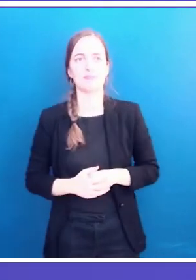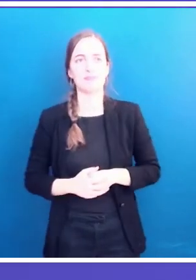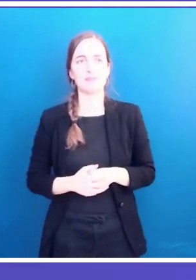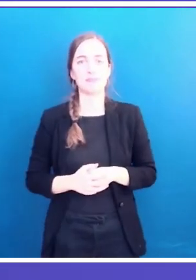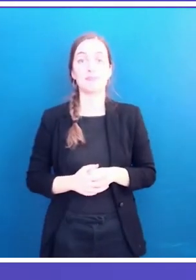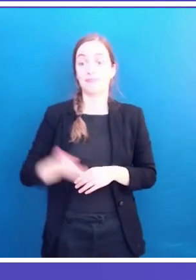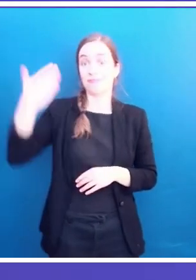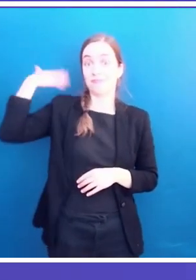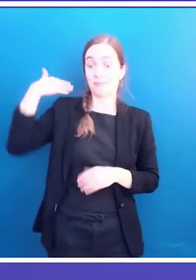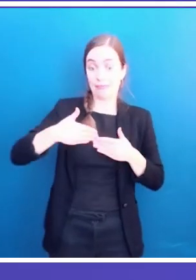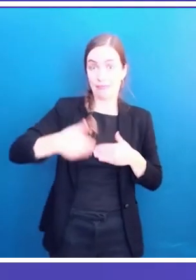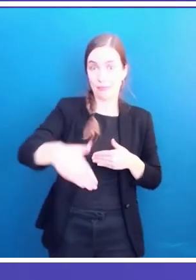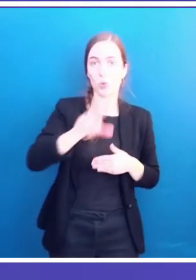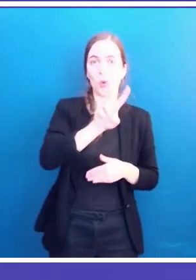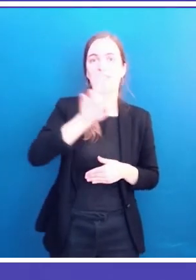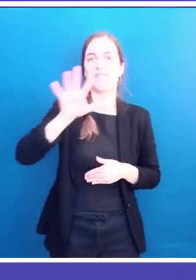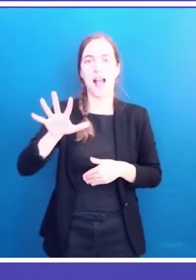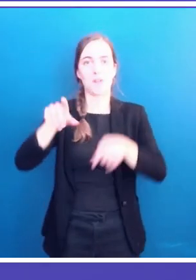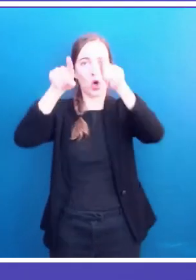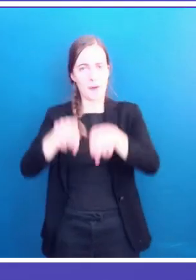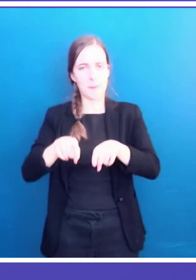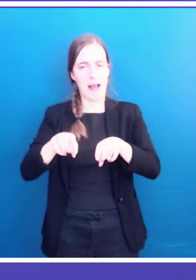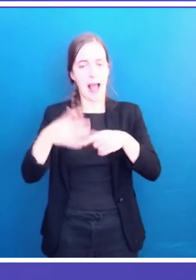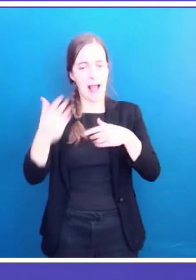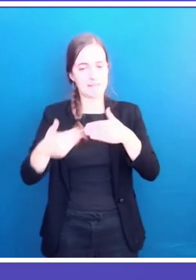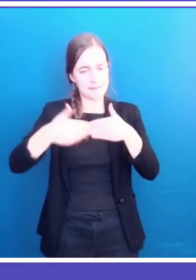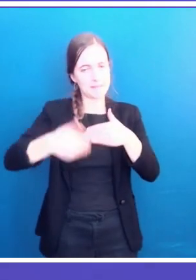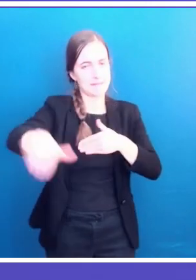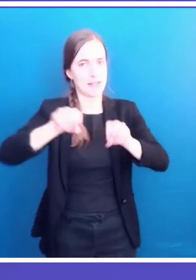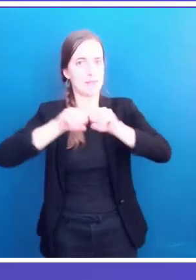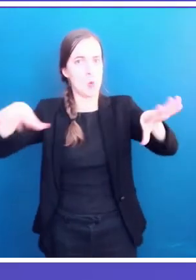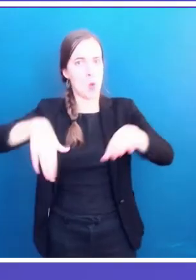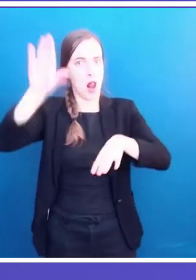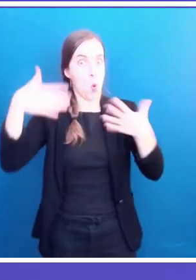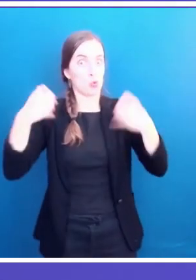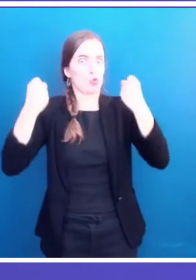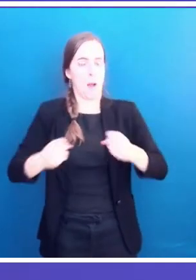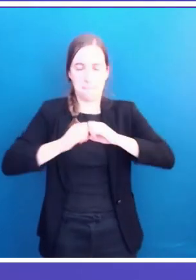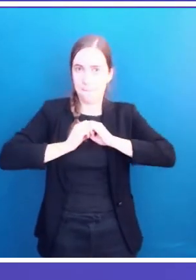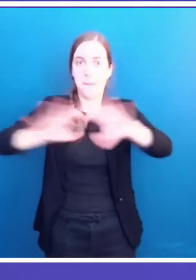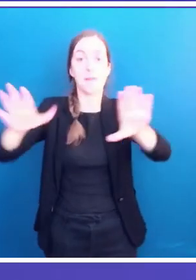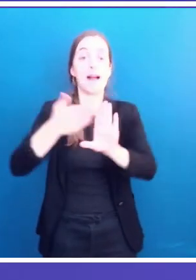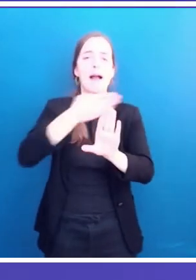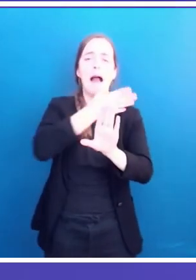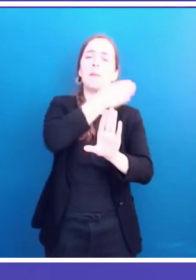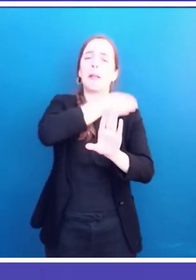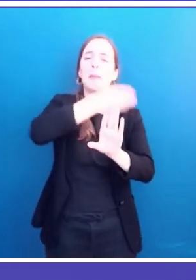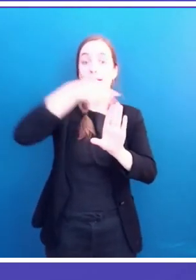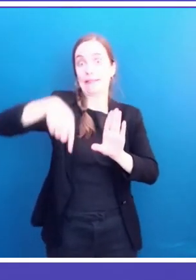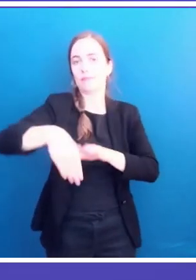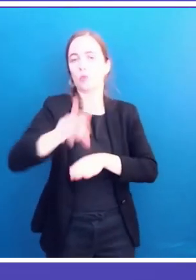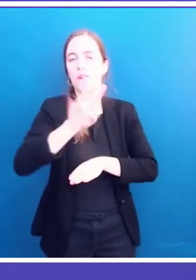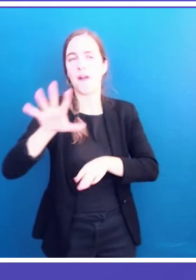حملة في نوفمبر تشرين الثاني وقمنا